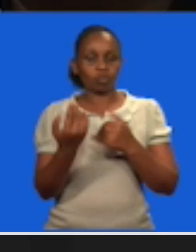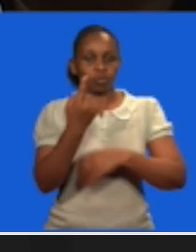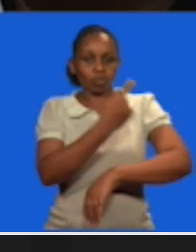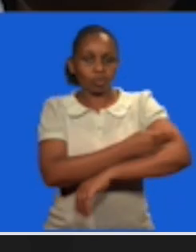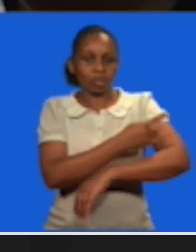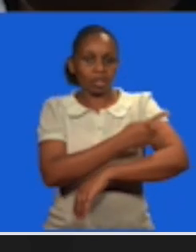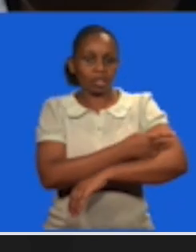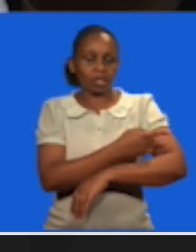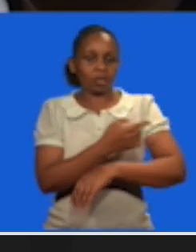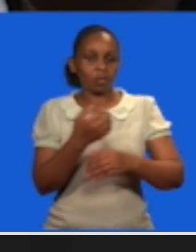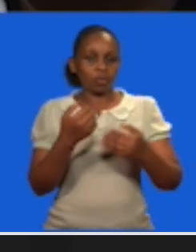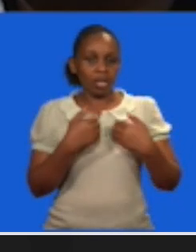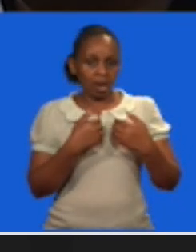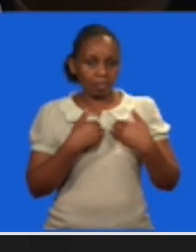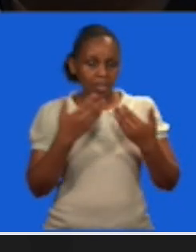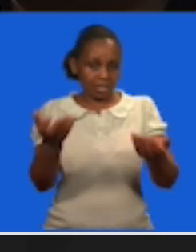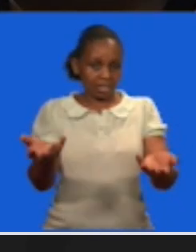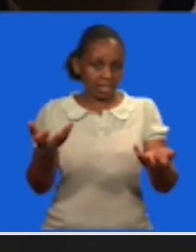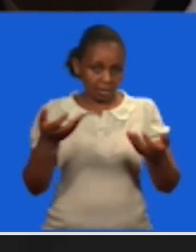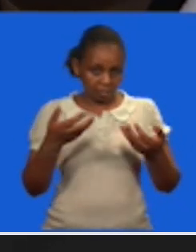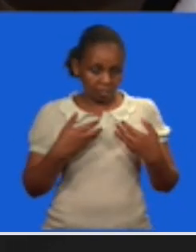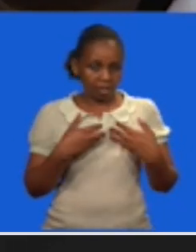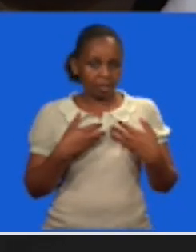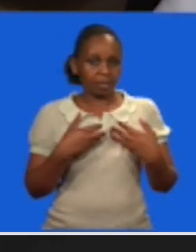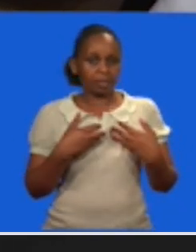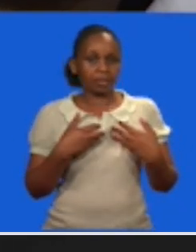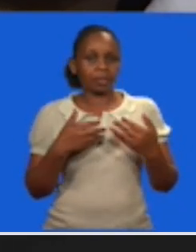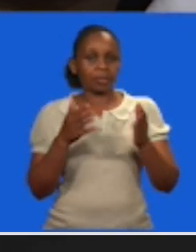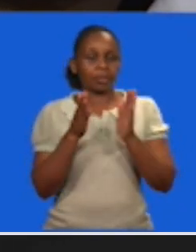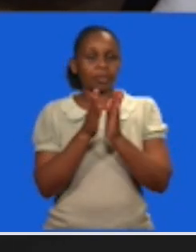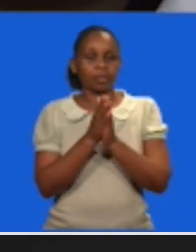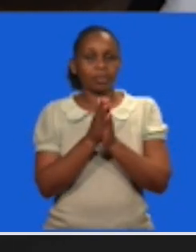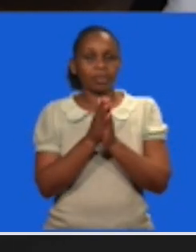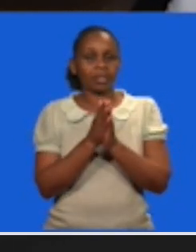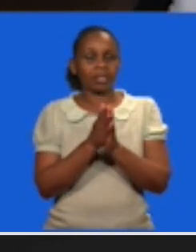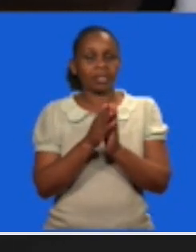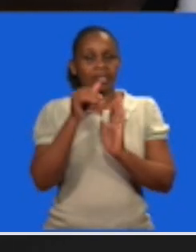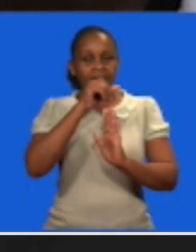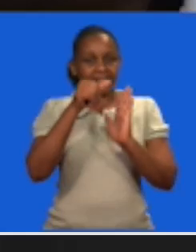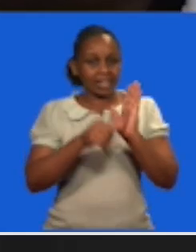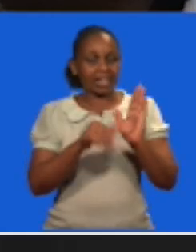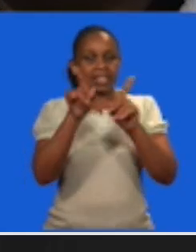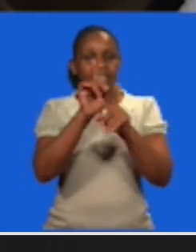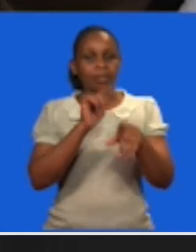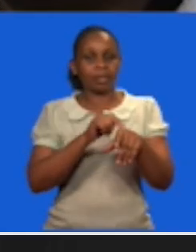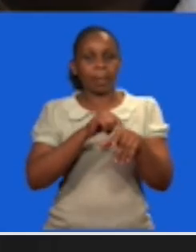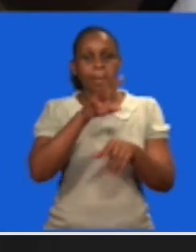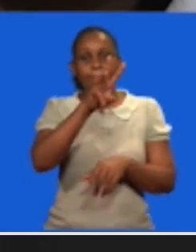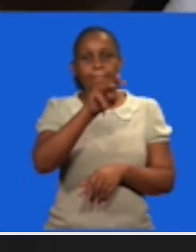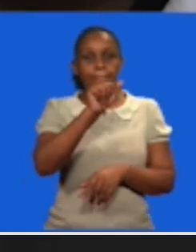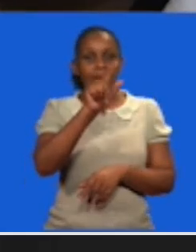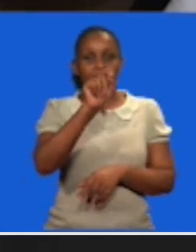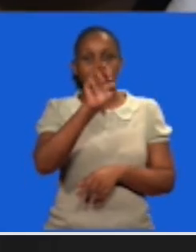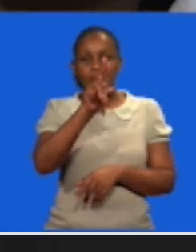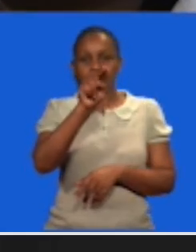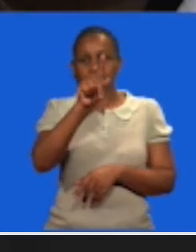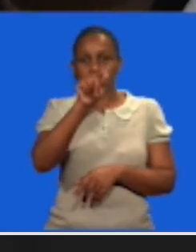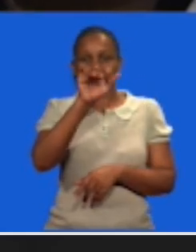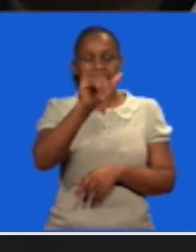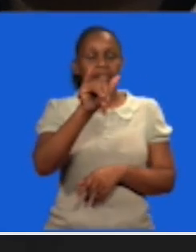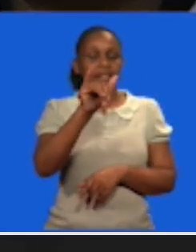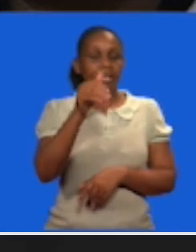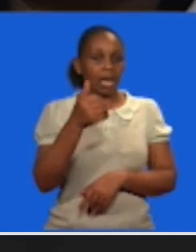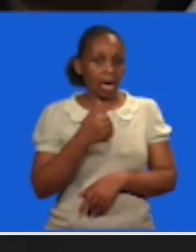So siku ya leo tumetunukiwa na major extra theater na pia